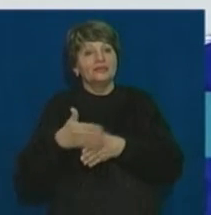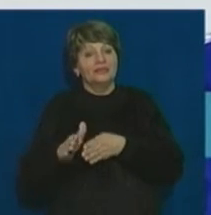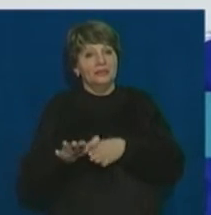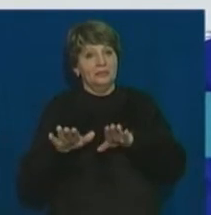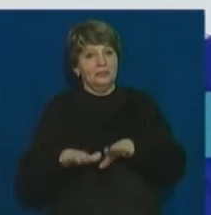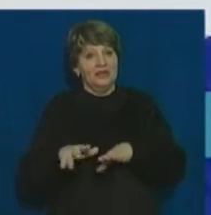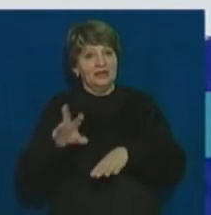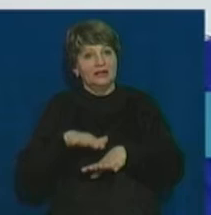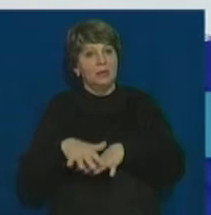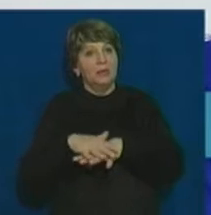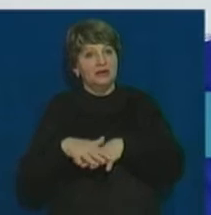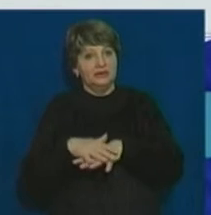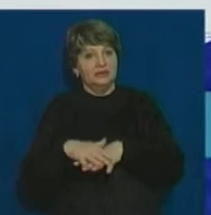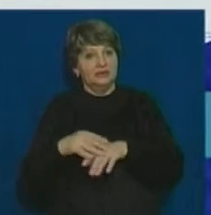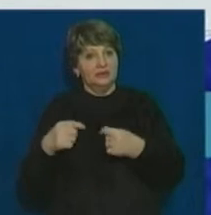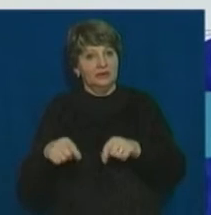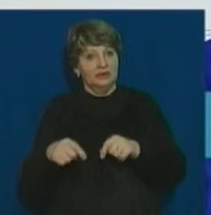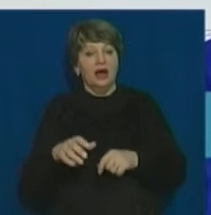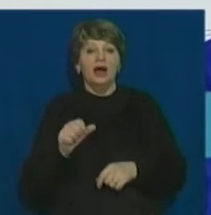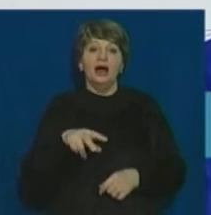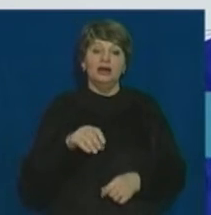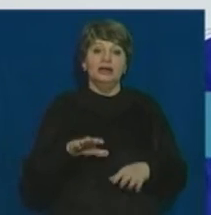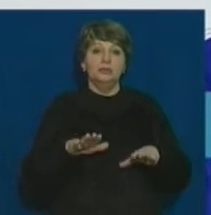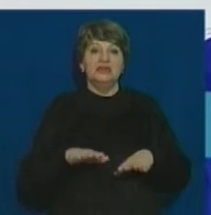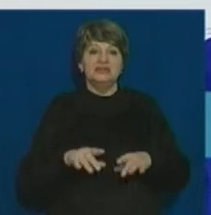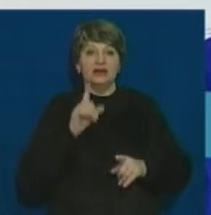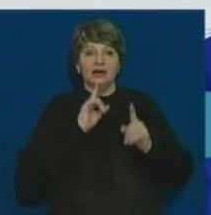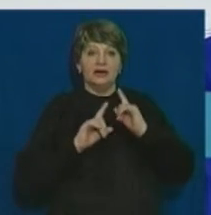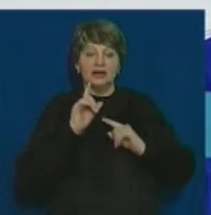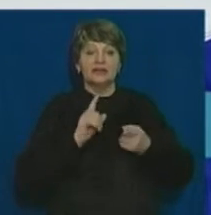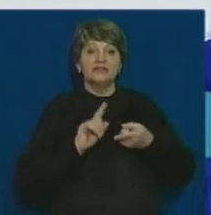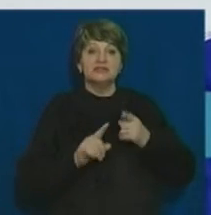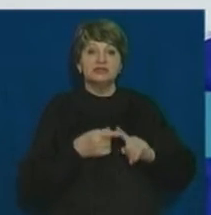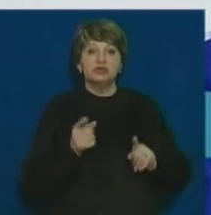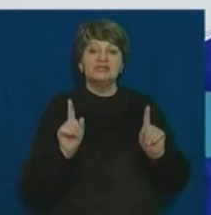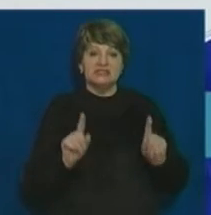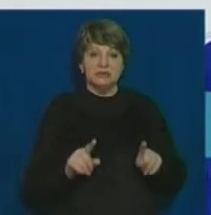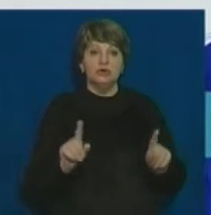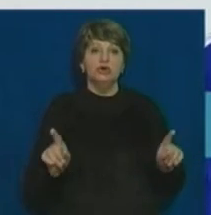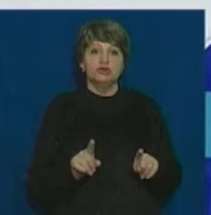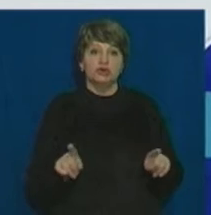має бути. Але міська рада на сьогодні, в зв'язку з тим, що позиція